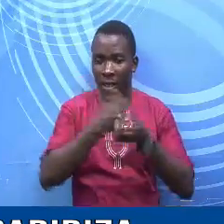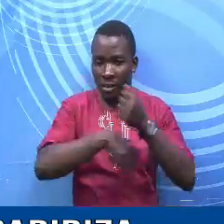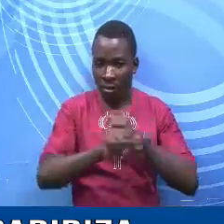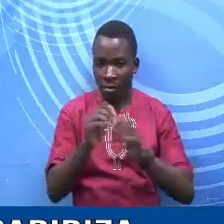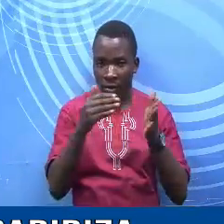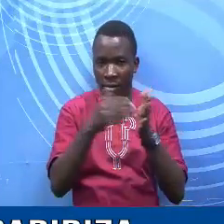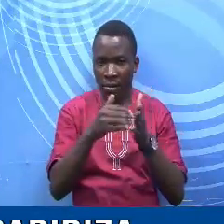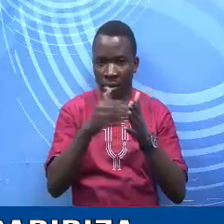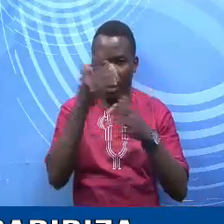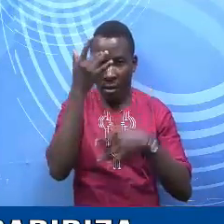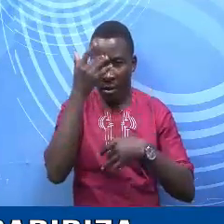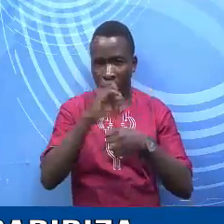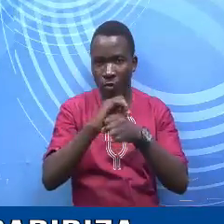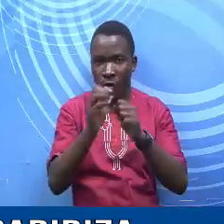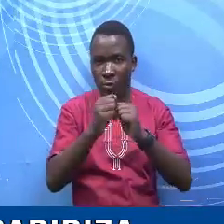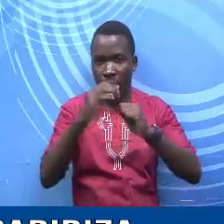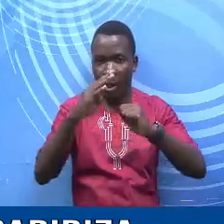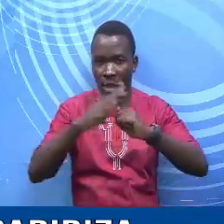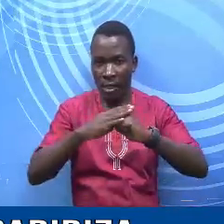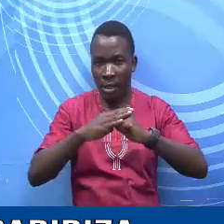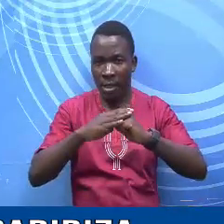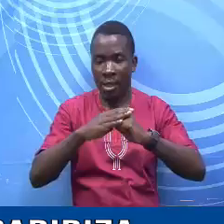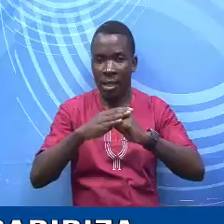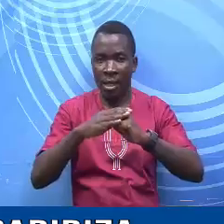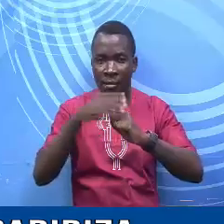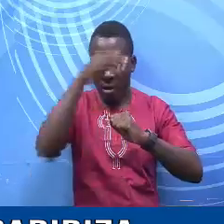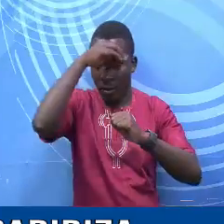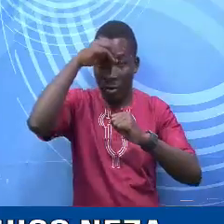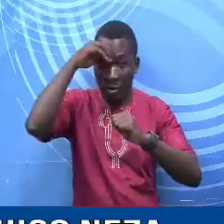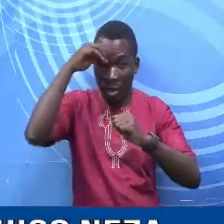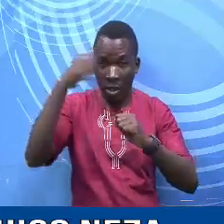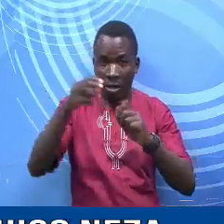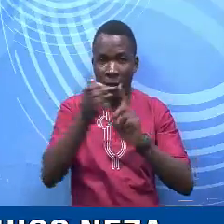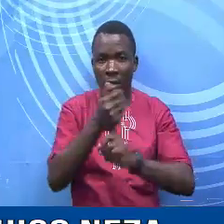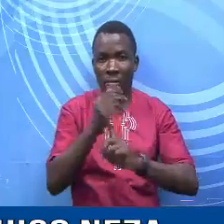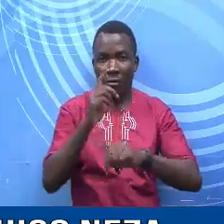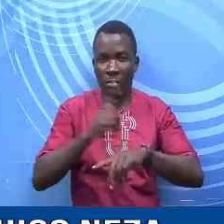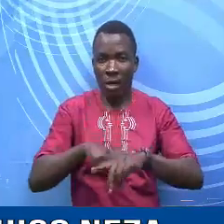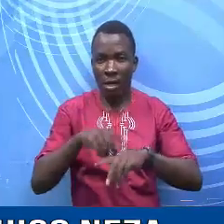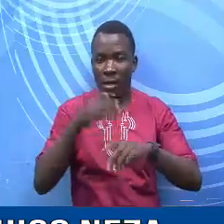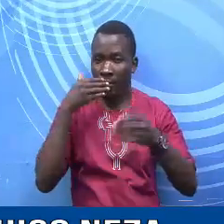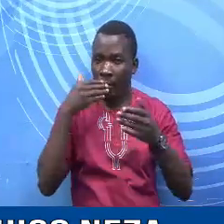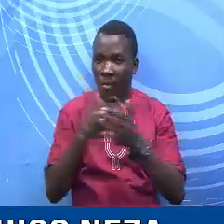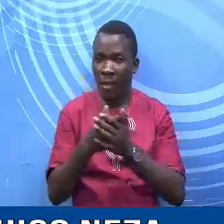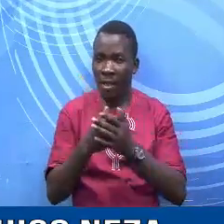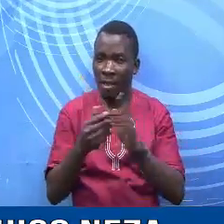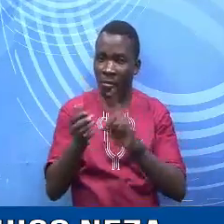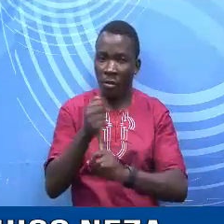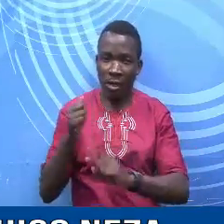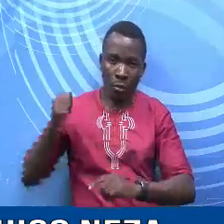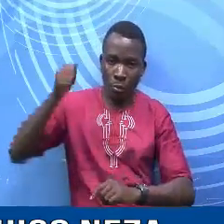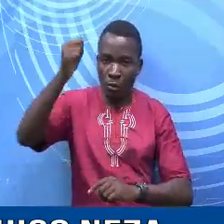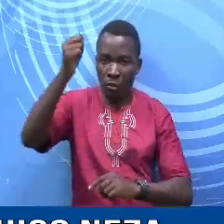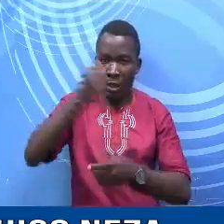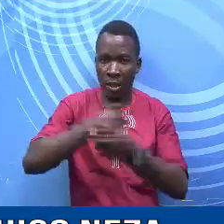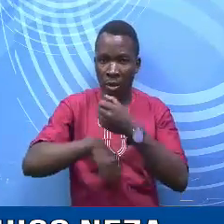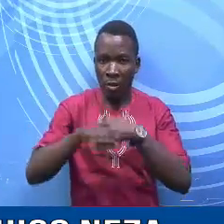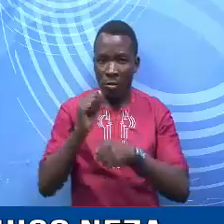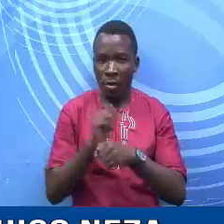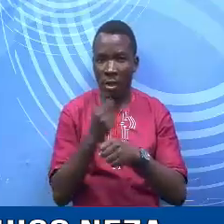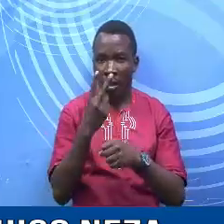n'icyorezo cya COVID-19 bigoranye kuzagira umwanya mwiza mukwesa imihigo y'umwaka